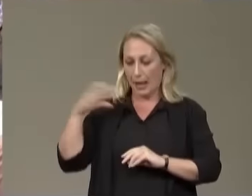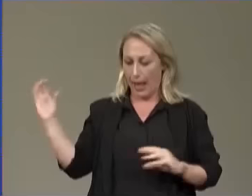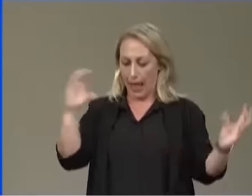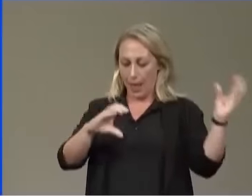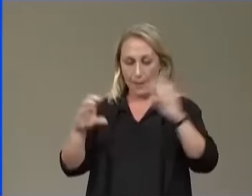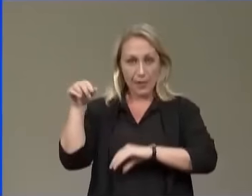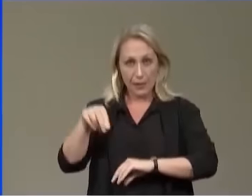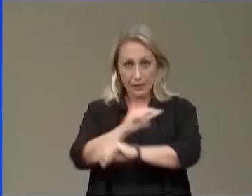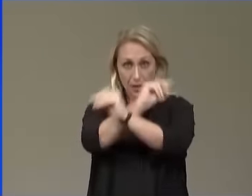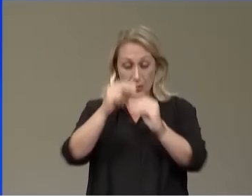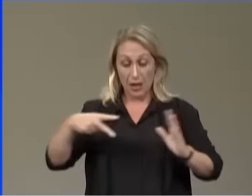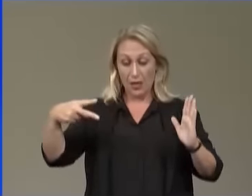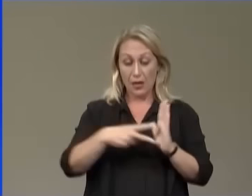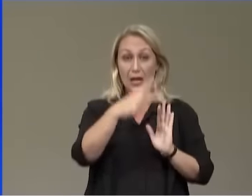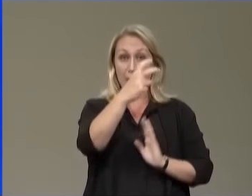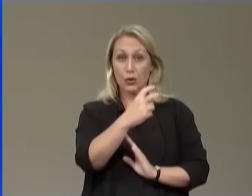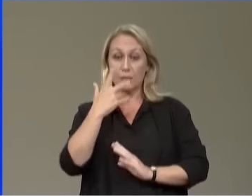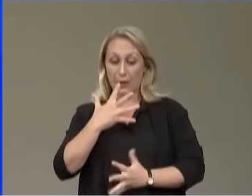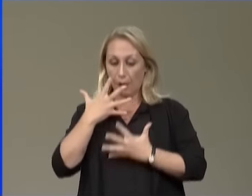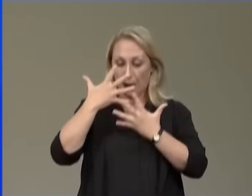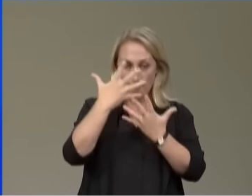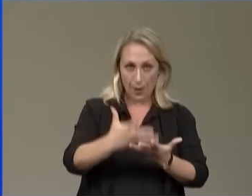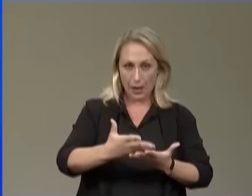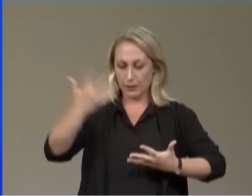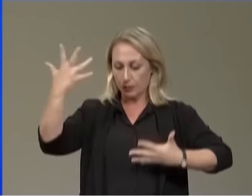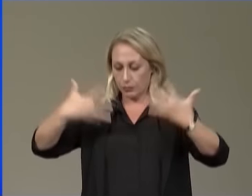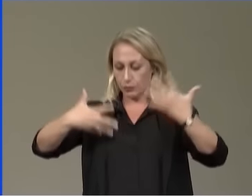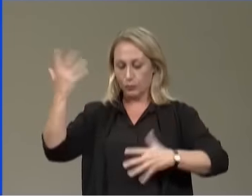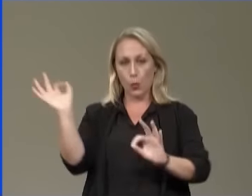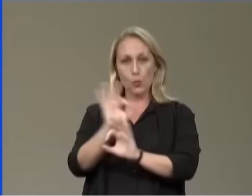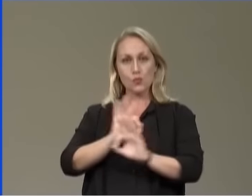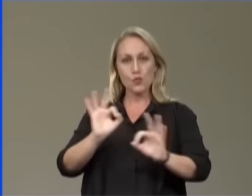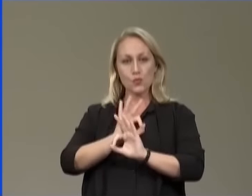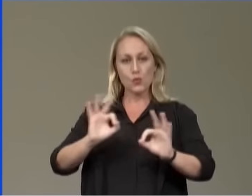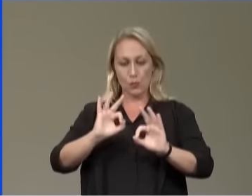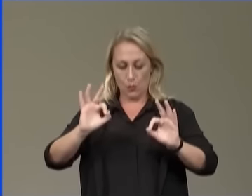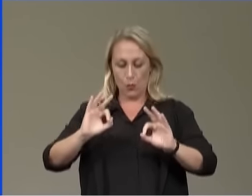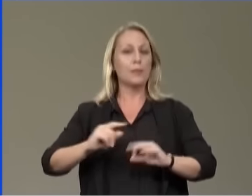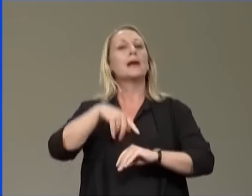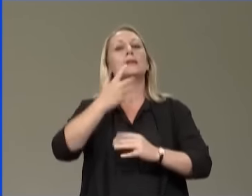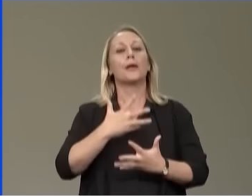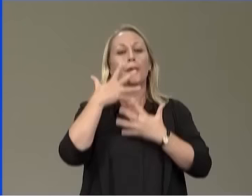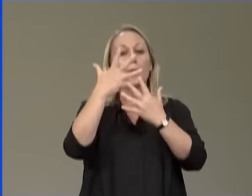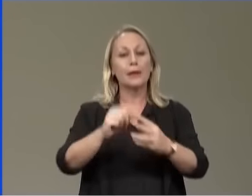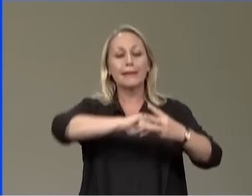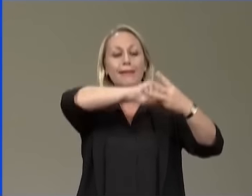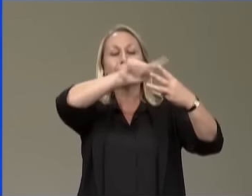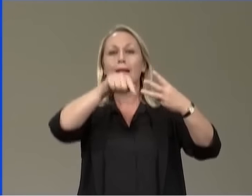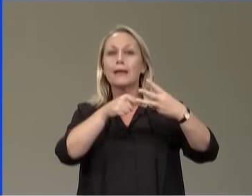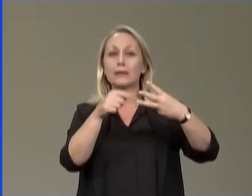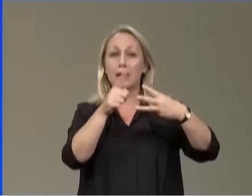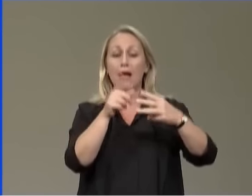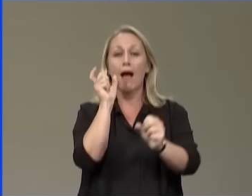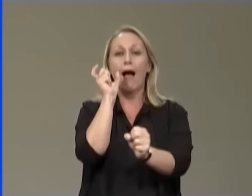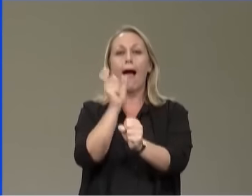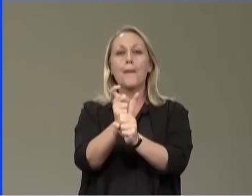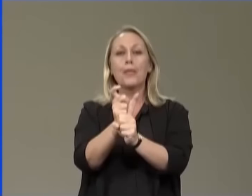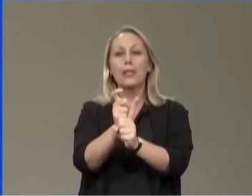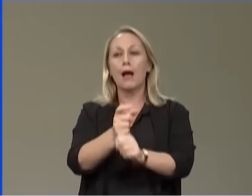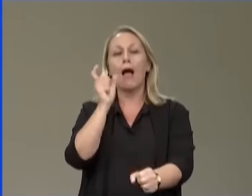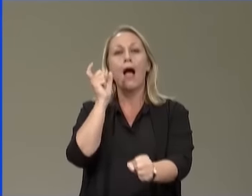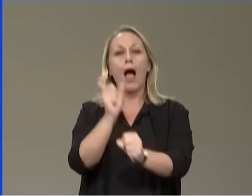το 2025 είναι σωστά ζυγισμένες. Και αναλύονται σε τρεις κατηγορίες. Με πρώτη την άμυνα. Εκεί θα κατευθυνθούν